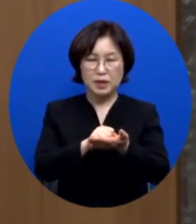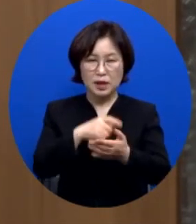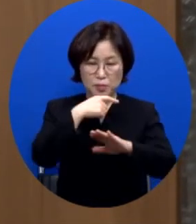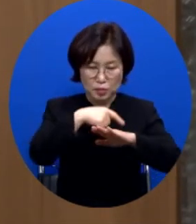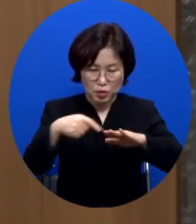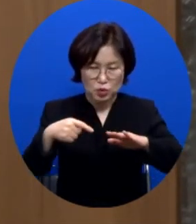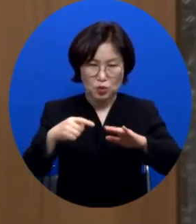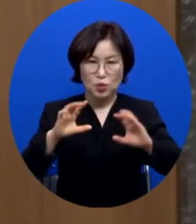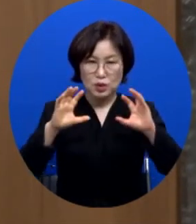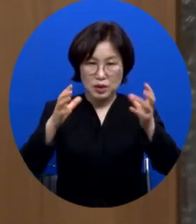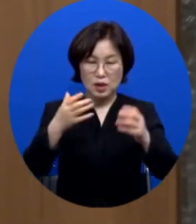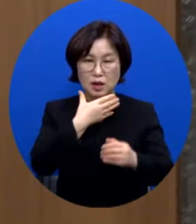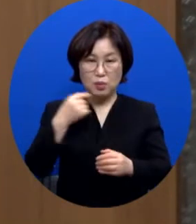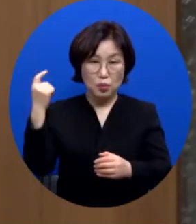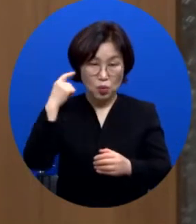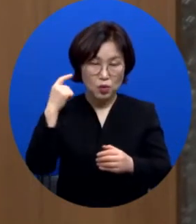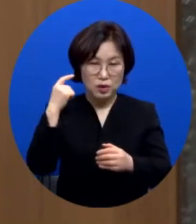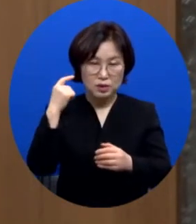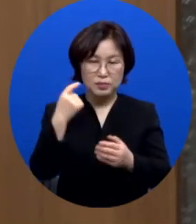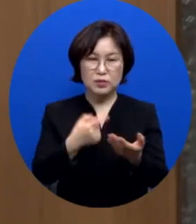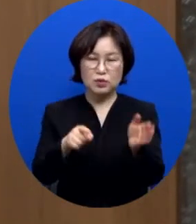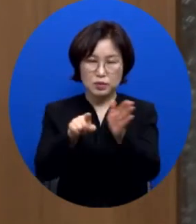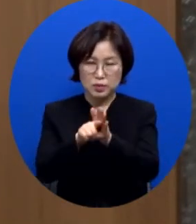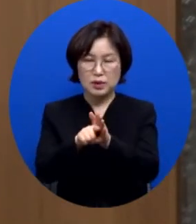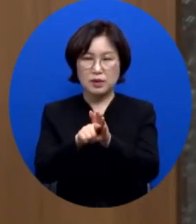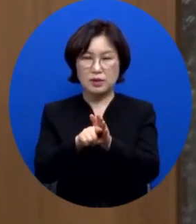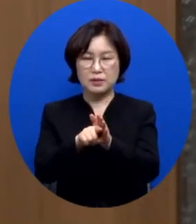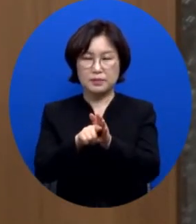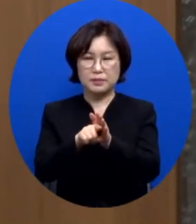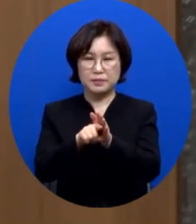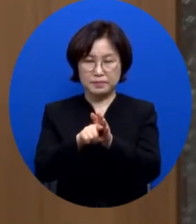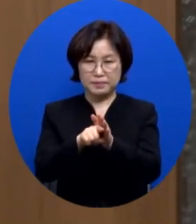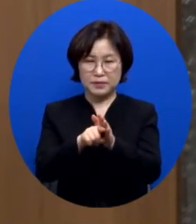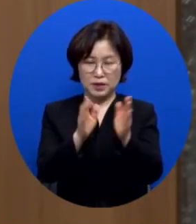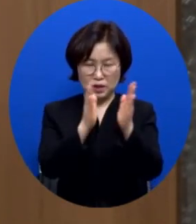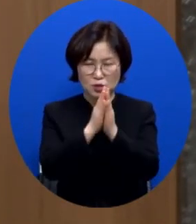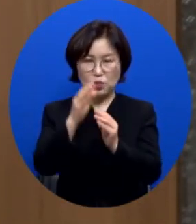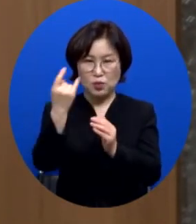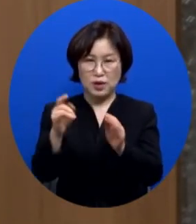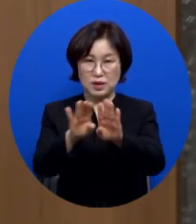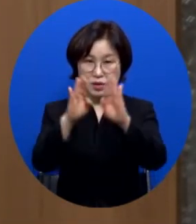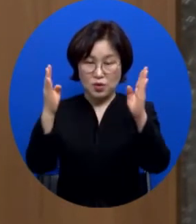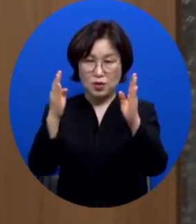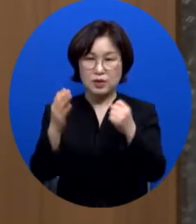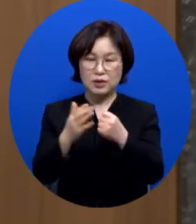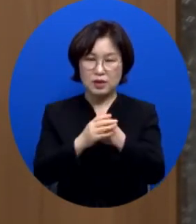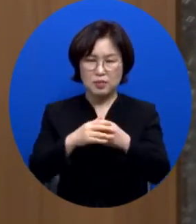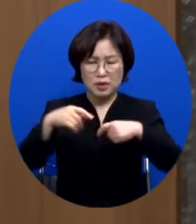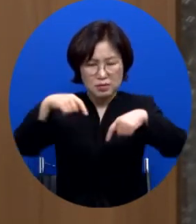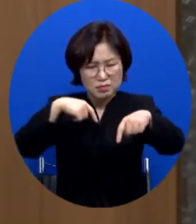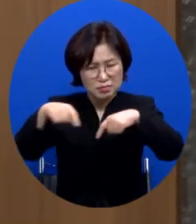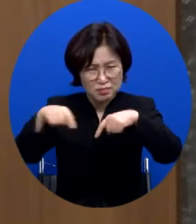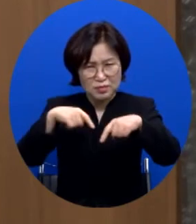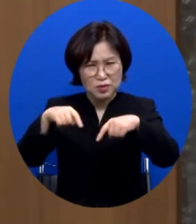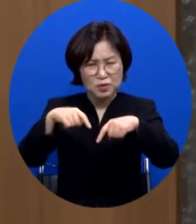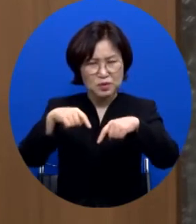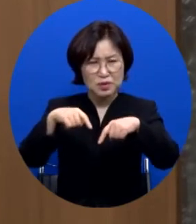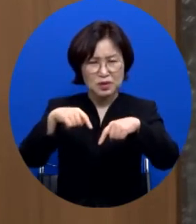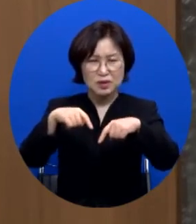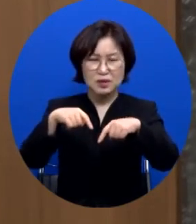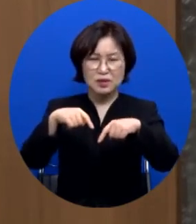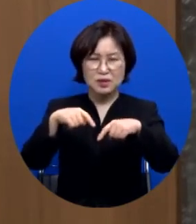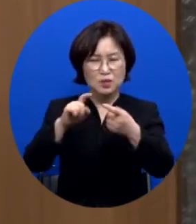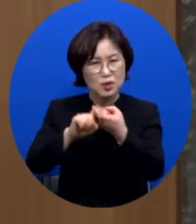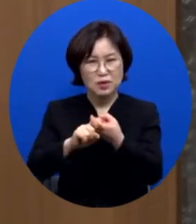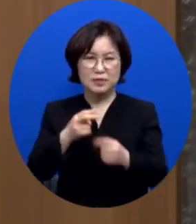민족과 세계 복음화를 위한 방향 설정을 위해서 이루어진 것이기 때문에 특별히 정치적인 의도는